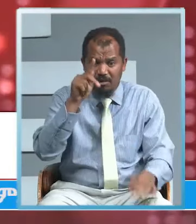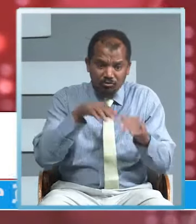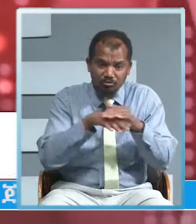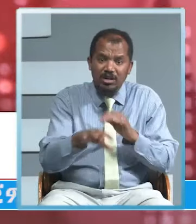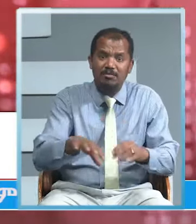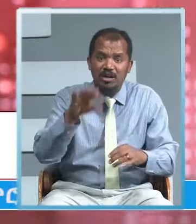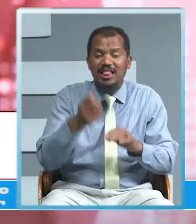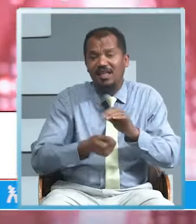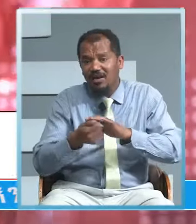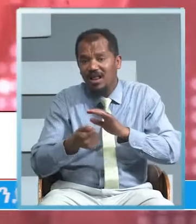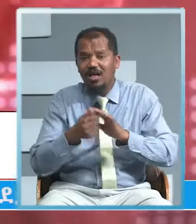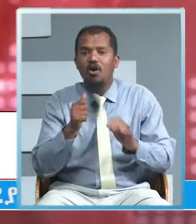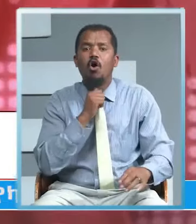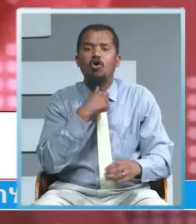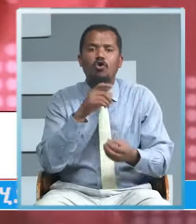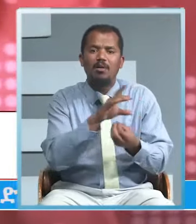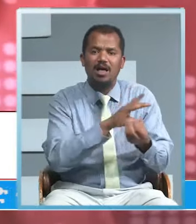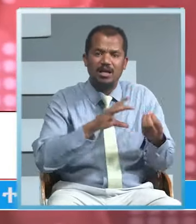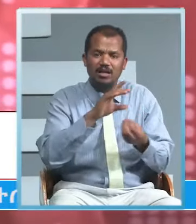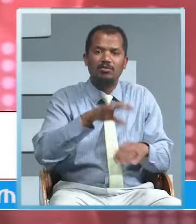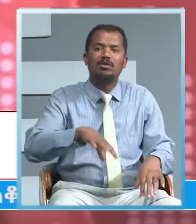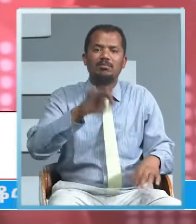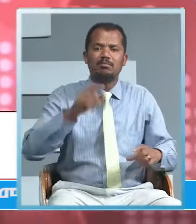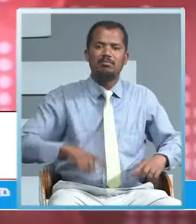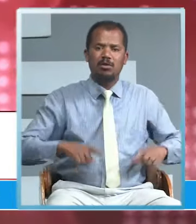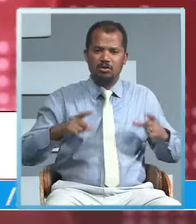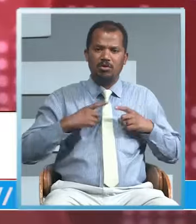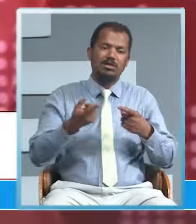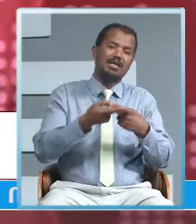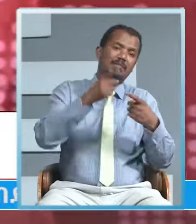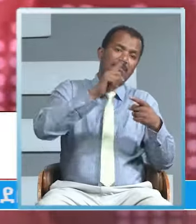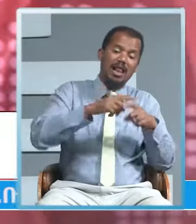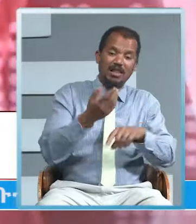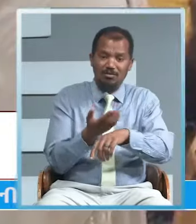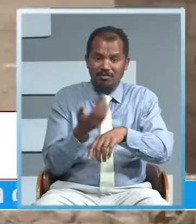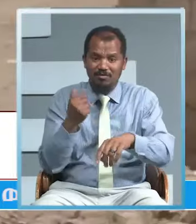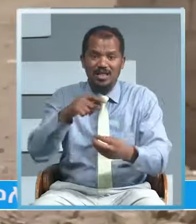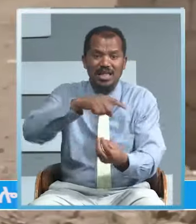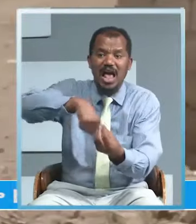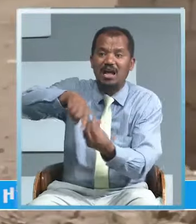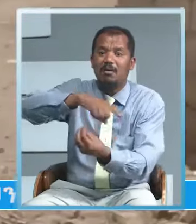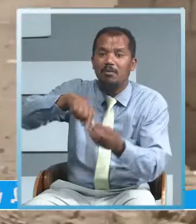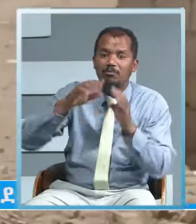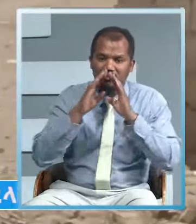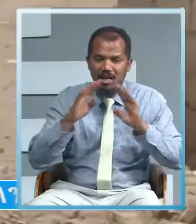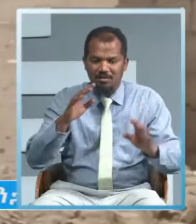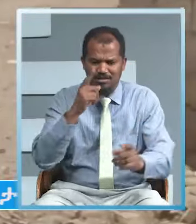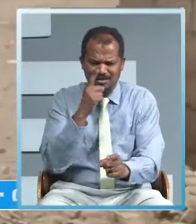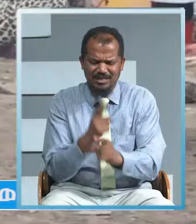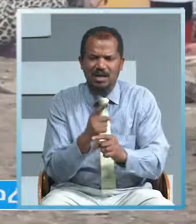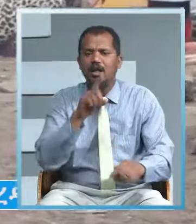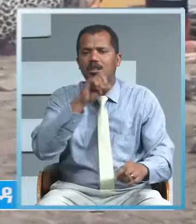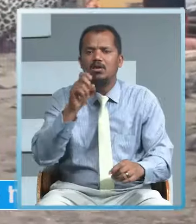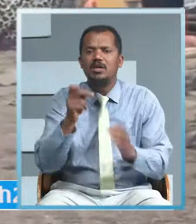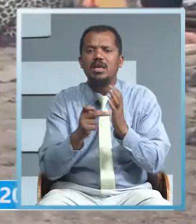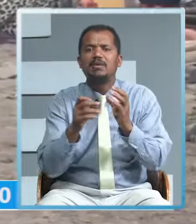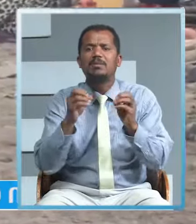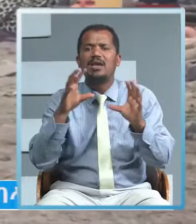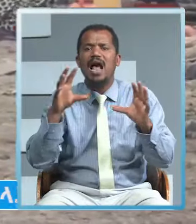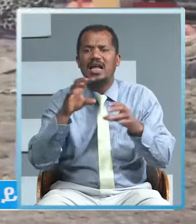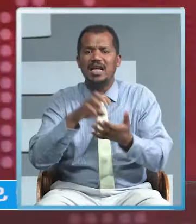ውስጥ የሚገኙ ተፈናቃዮች ኦሮሚያ ክልል ወደሚገኘው መኖሪያ ከመመለሳቸው በፊት የአካባቢው ሰላም እንዲረጋገጥ ጠይቋል። የደብረ